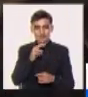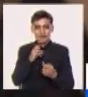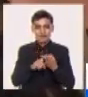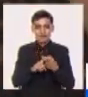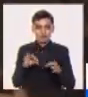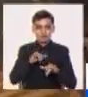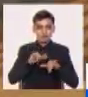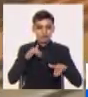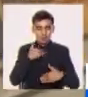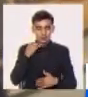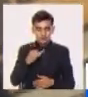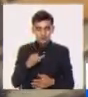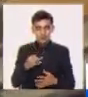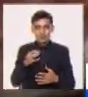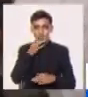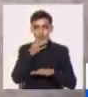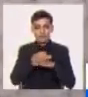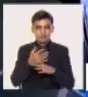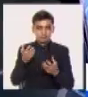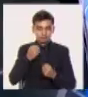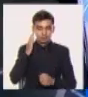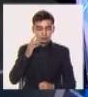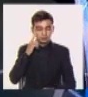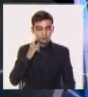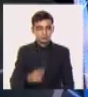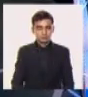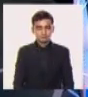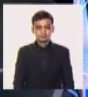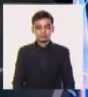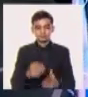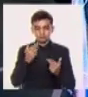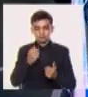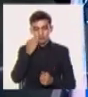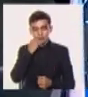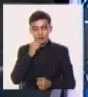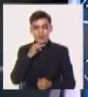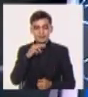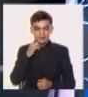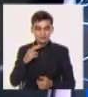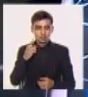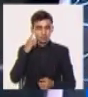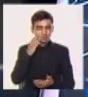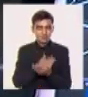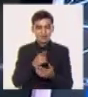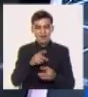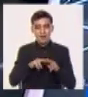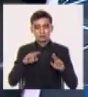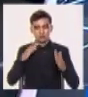Алматы и надеемся получить ответ. Да, спасибо, Ардак. Думаю,